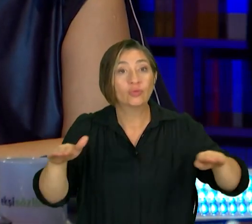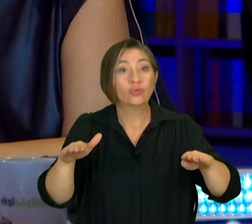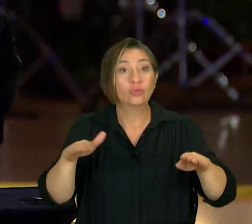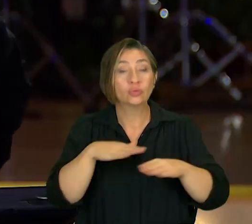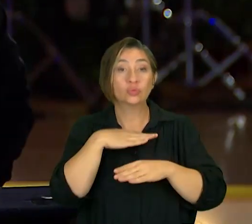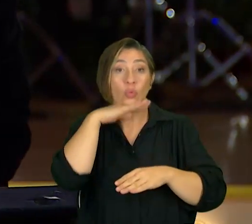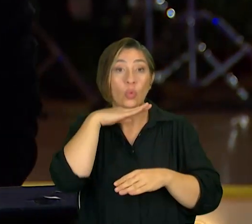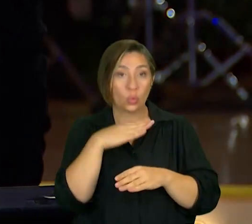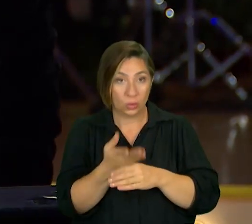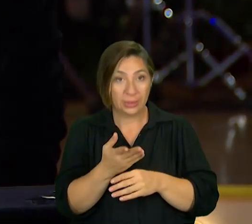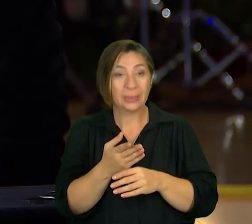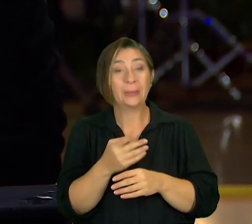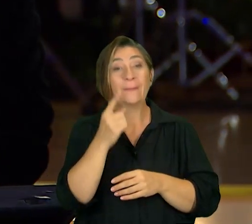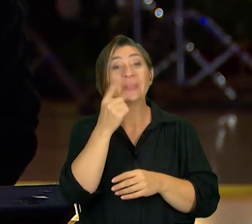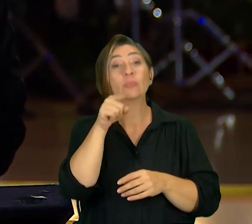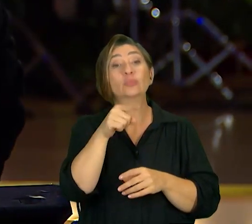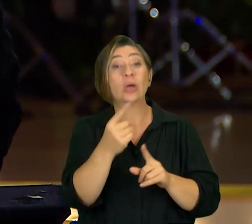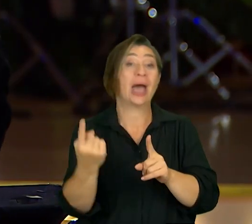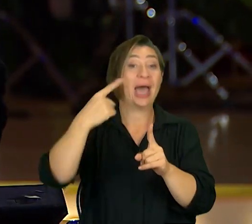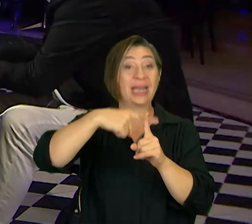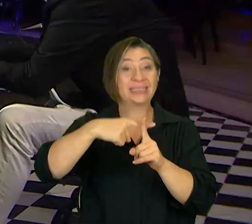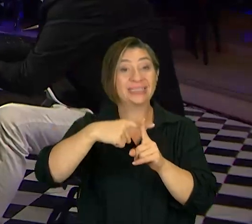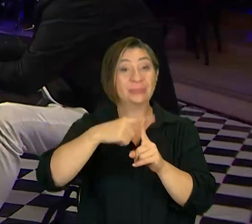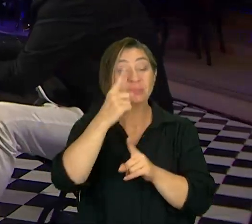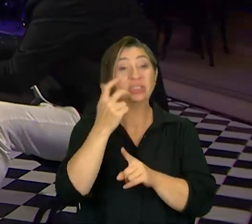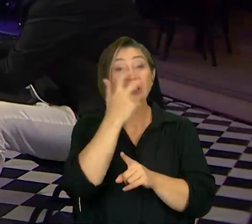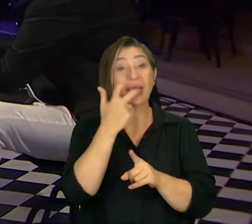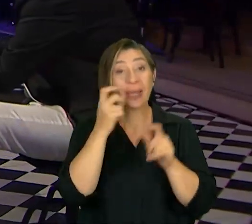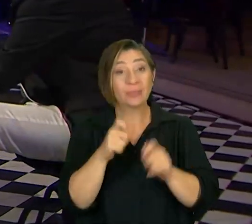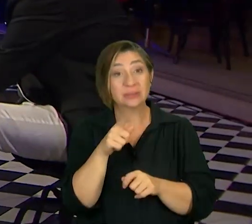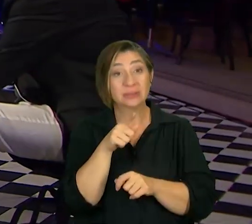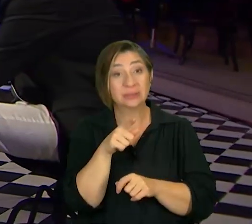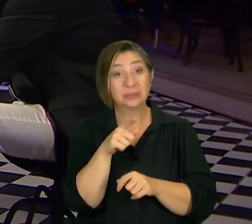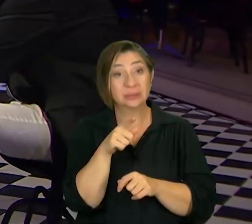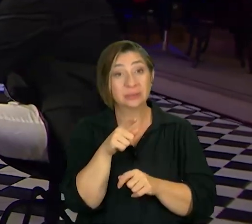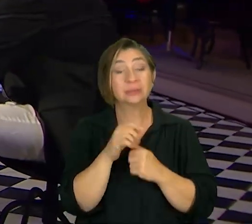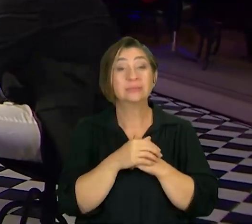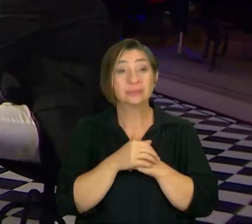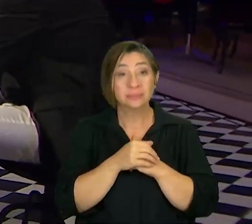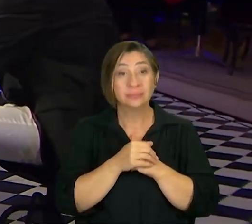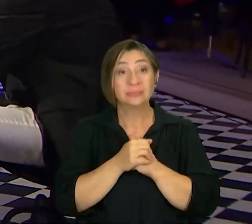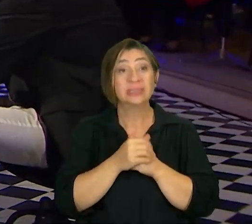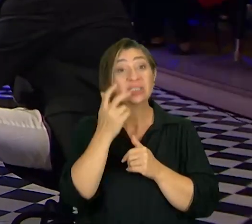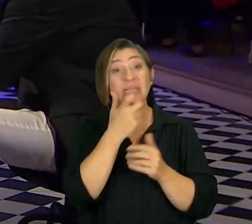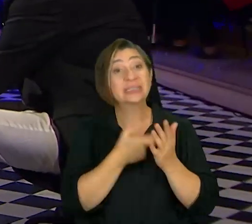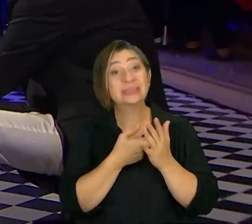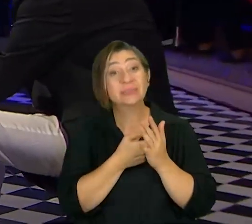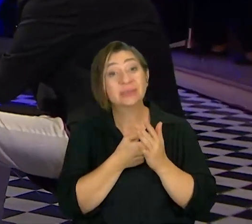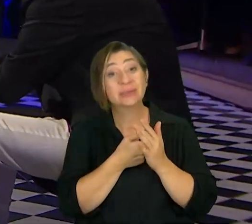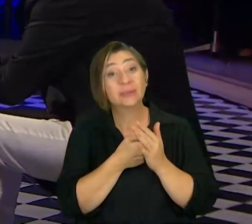dolduruyorsunuz sahneleri. Bir de bunun üzerine bir şarkı yaptınız. Evet. Evet. Evet. Şarkının ismi?